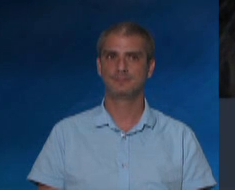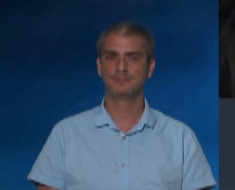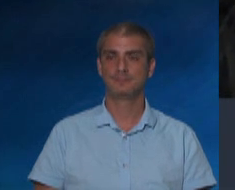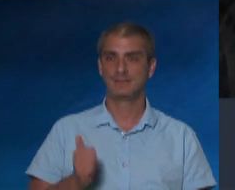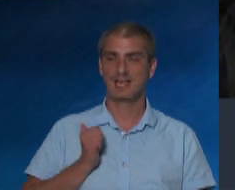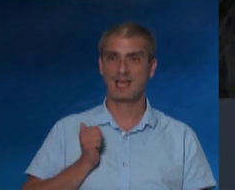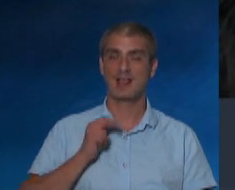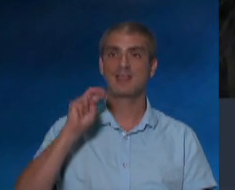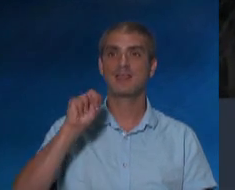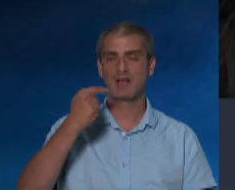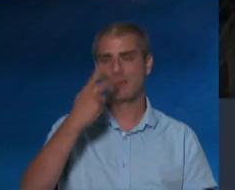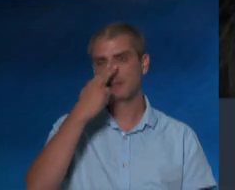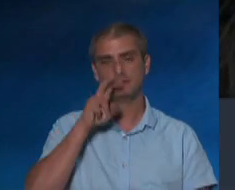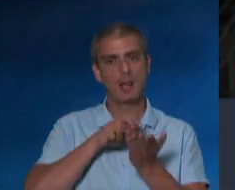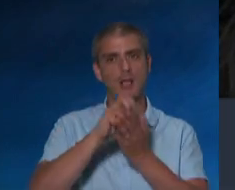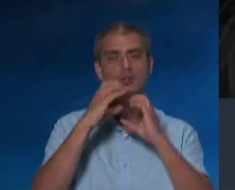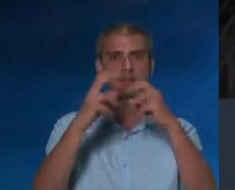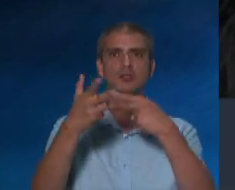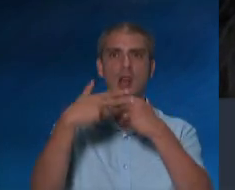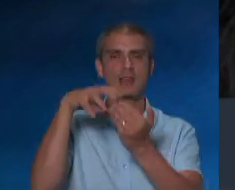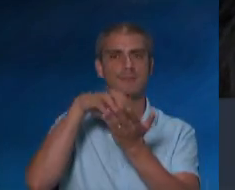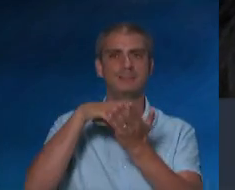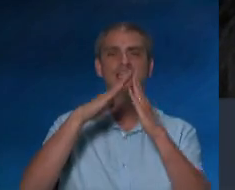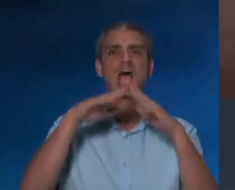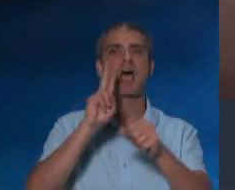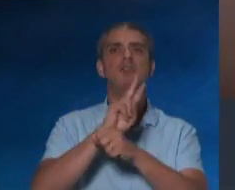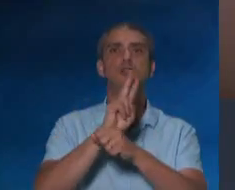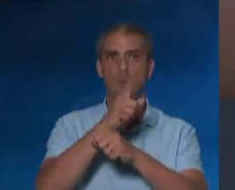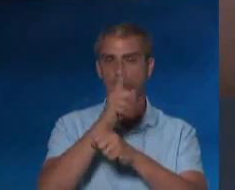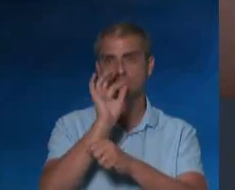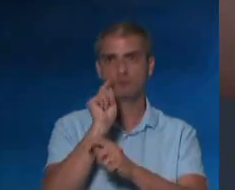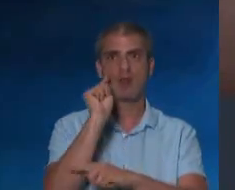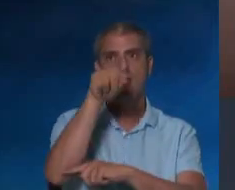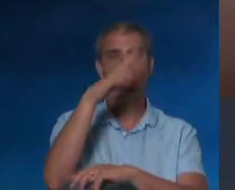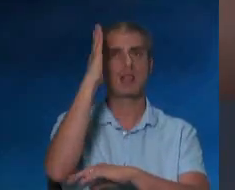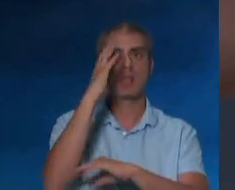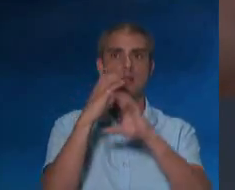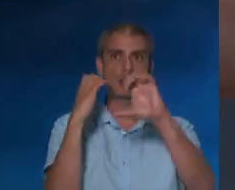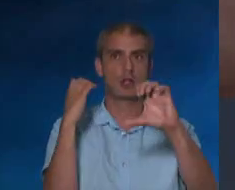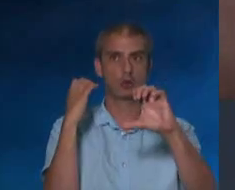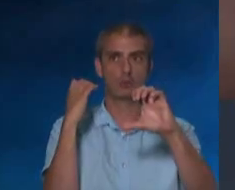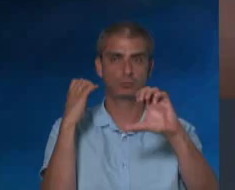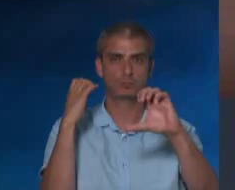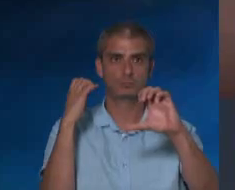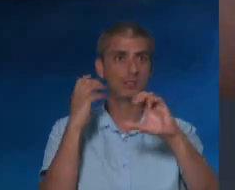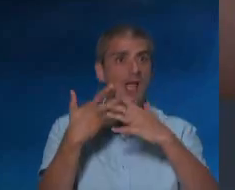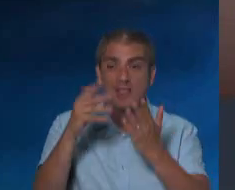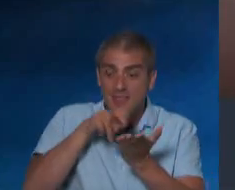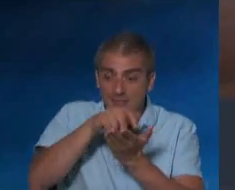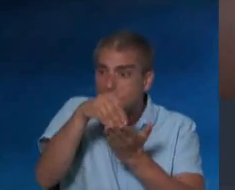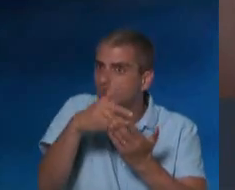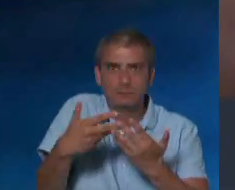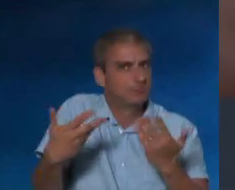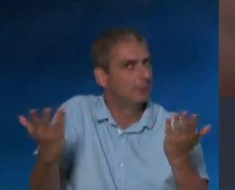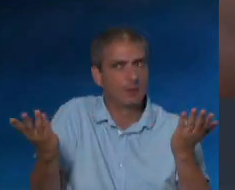החייל ניב גלם ניסה לחצות את הכביש בסמוך לבסיס חוות השומר כדי להגיע לתחנת האוטובוס. אין שום מעבר חצייה? אין